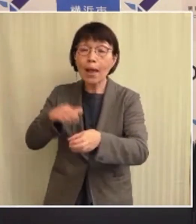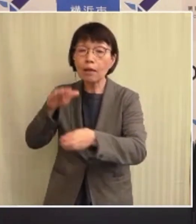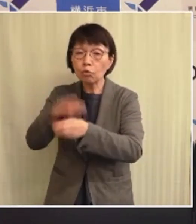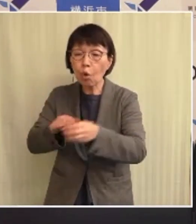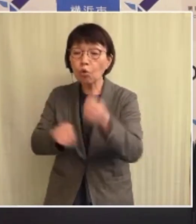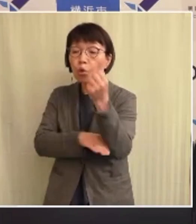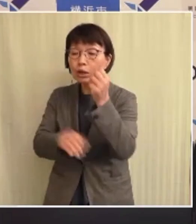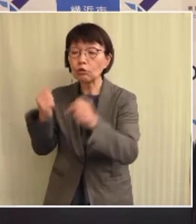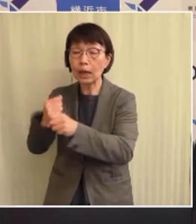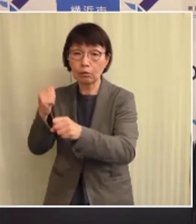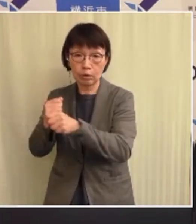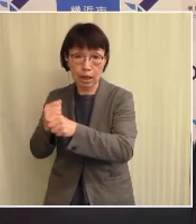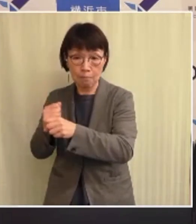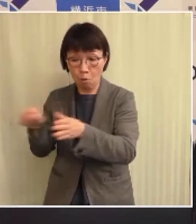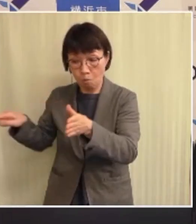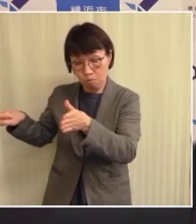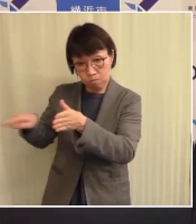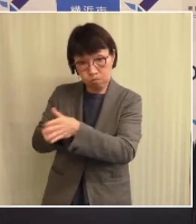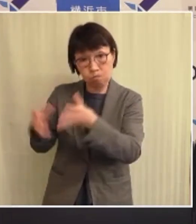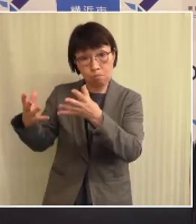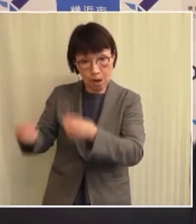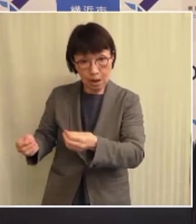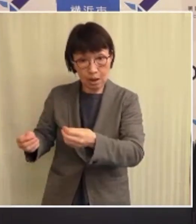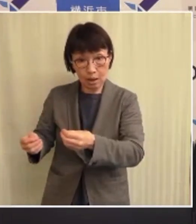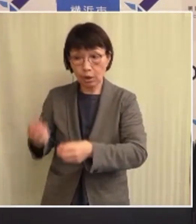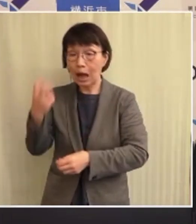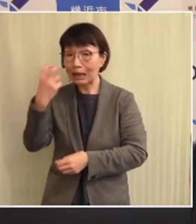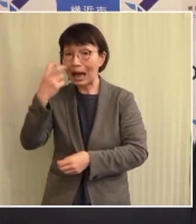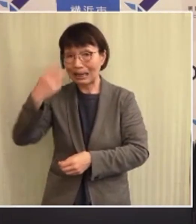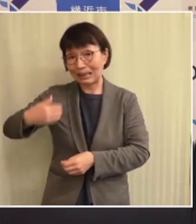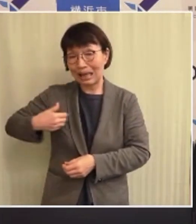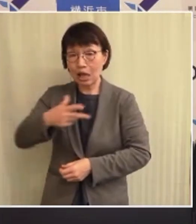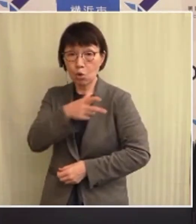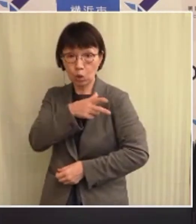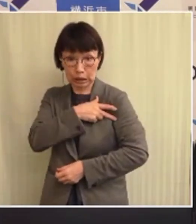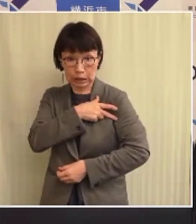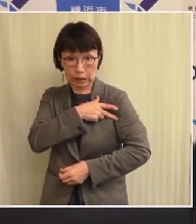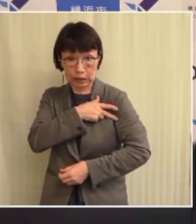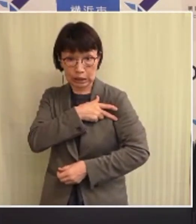栄養士さんによるこうアドバイスを、